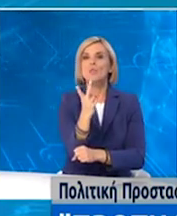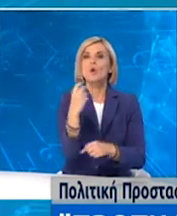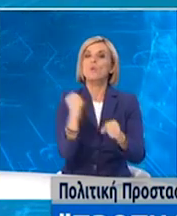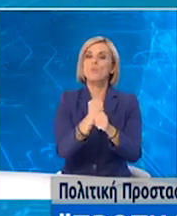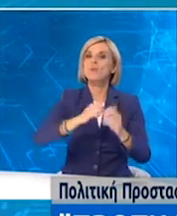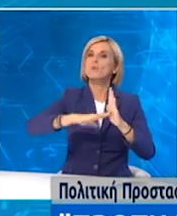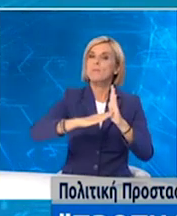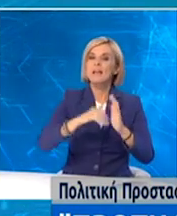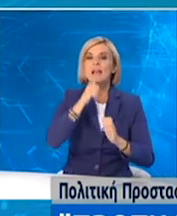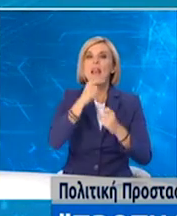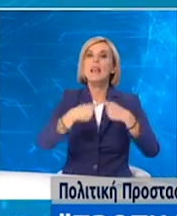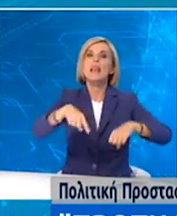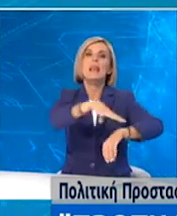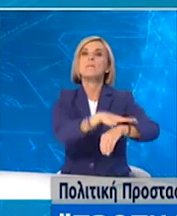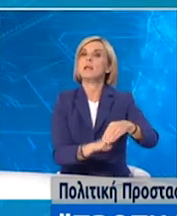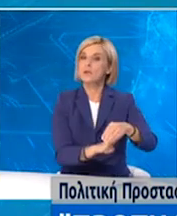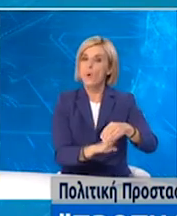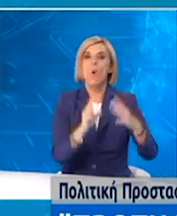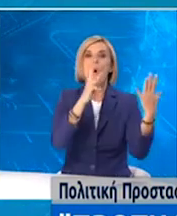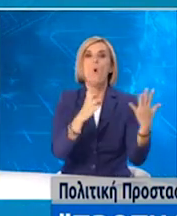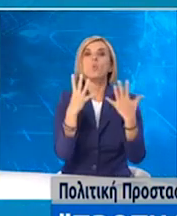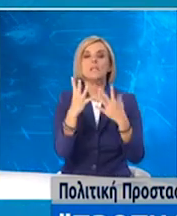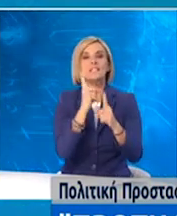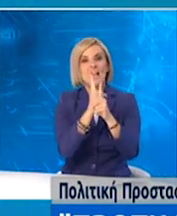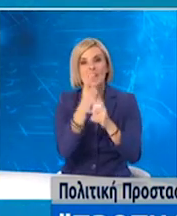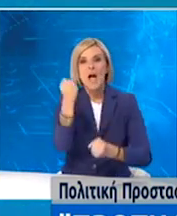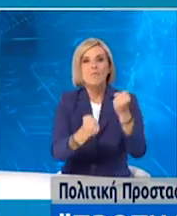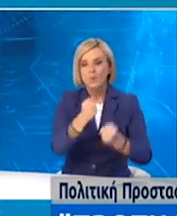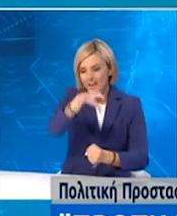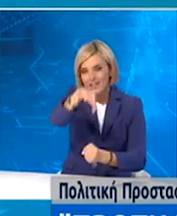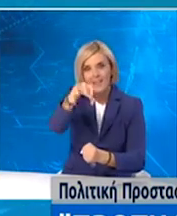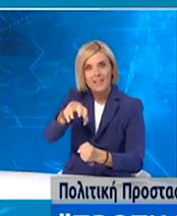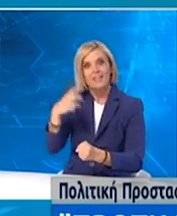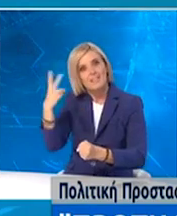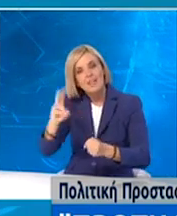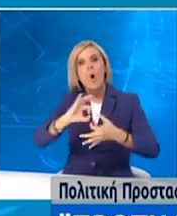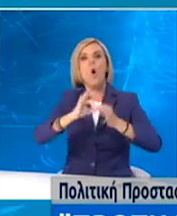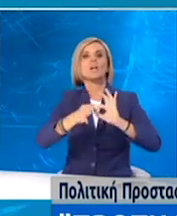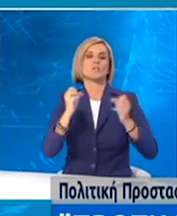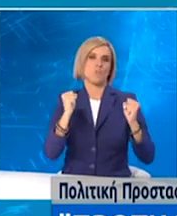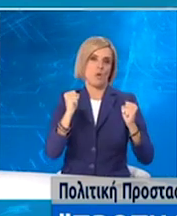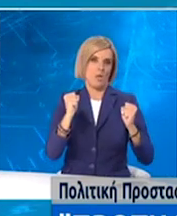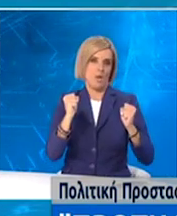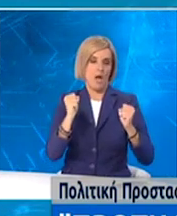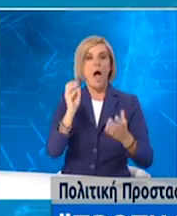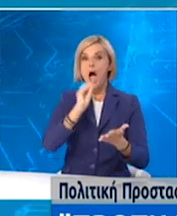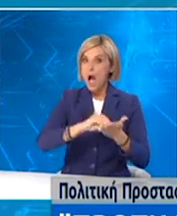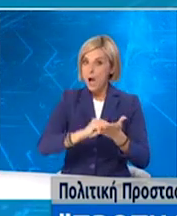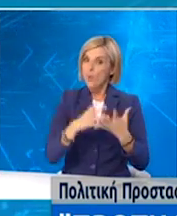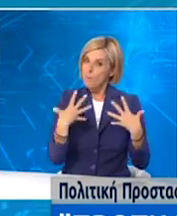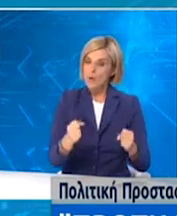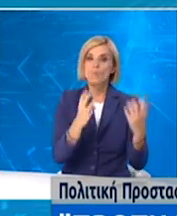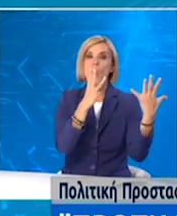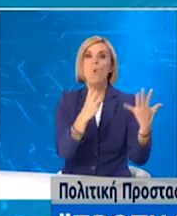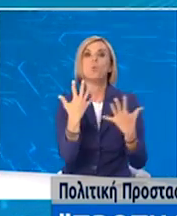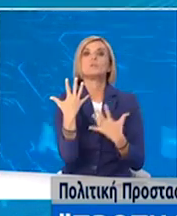Λιμενικού Σώματος και 84 κινητές μονάδες υγείας στο ΕΟΔΗ. Ο μηχανισμός αυτός έχει στη διάθεσή του 85 μέσα